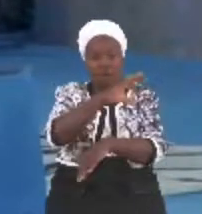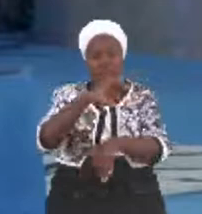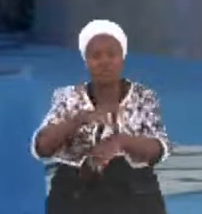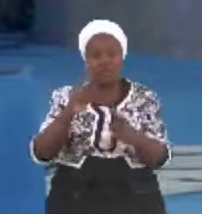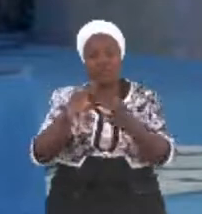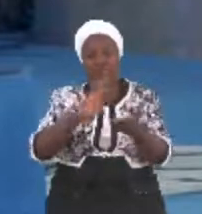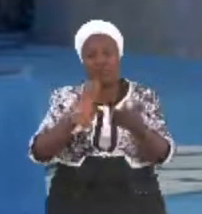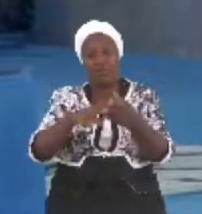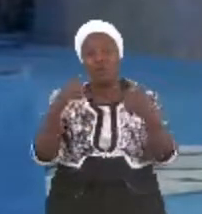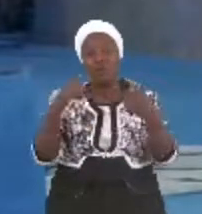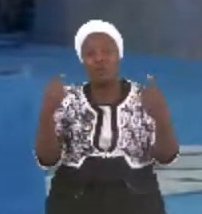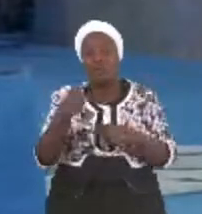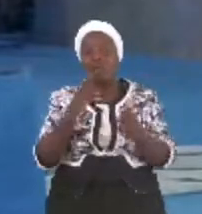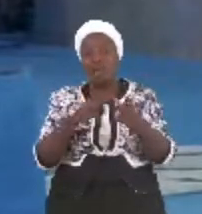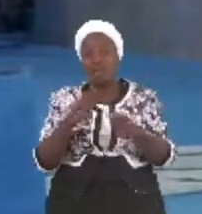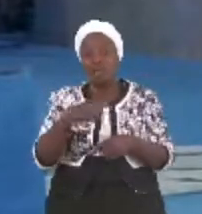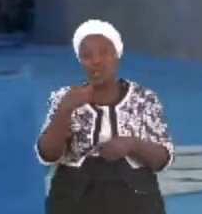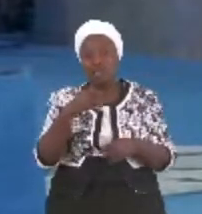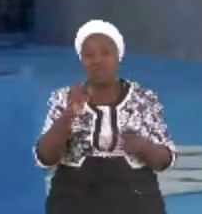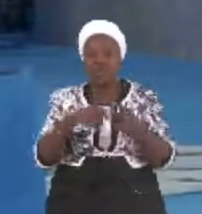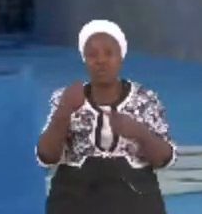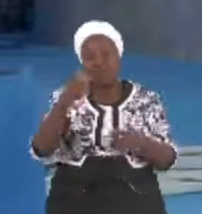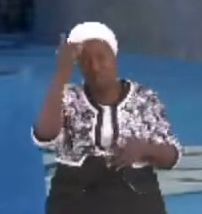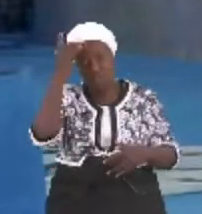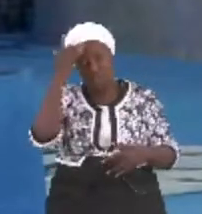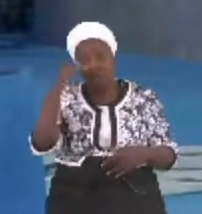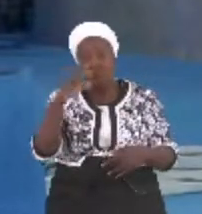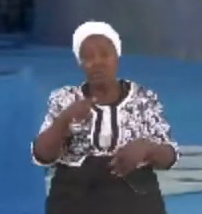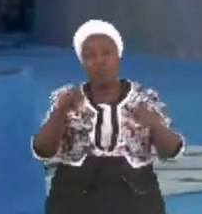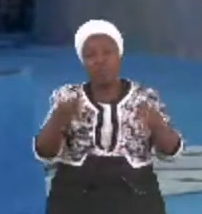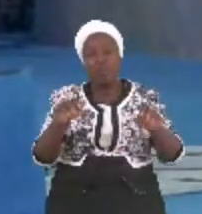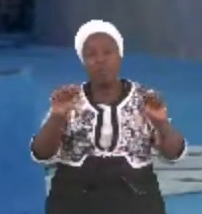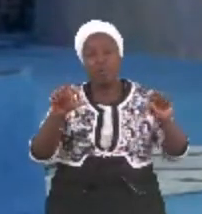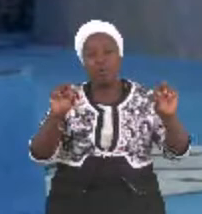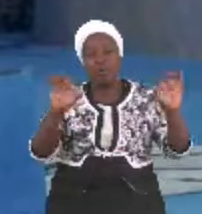les péchés, je te l'ordonne. Dit-il au paralytique,